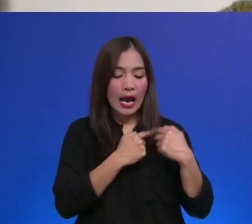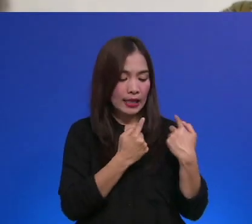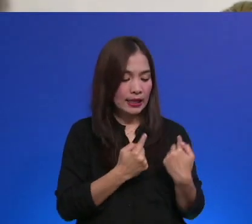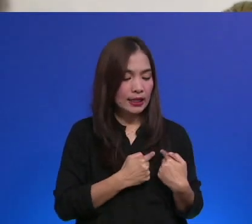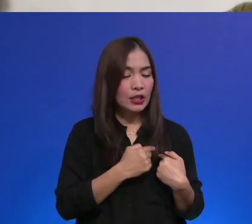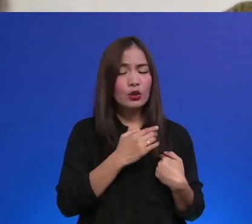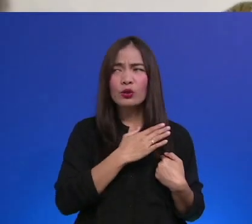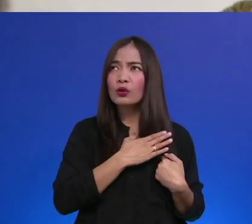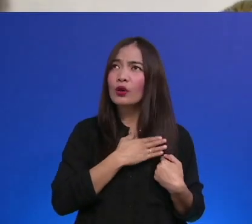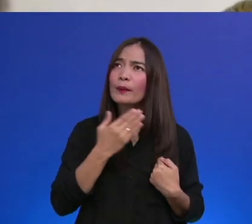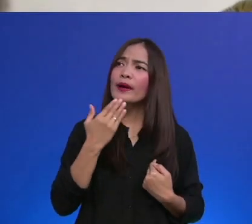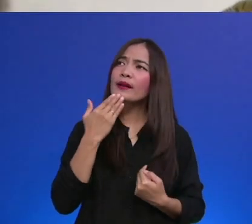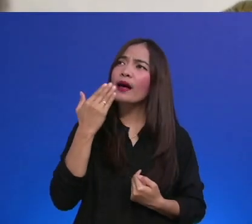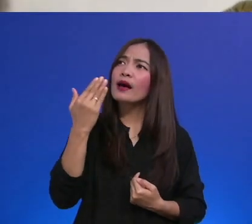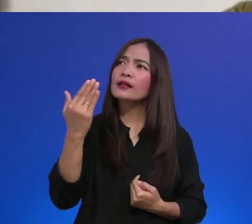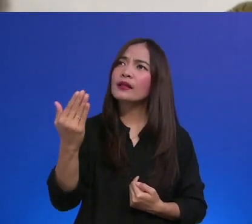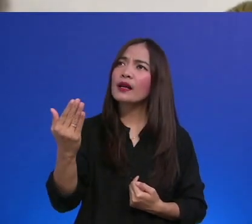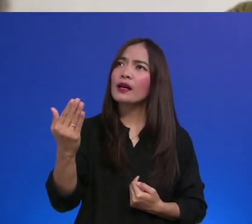hatiku bertanya